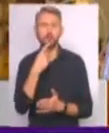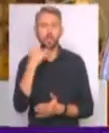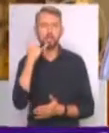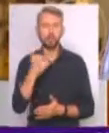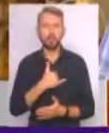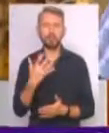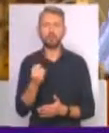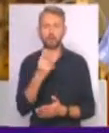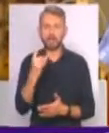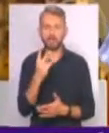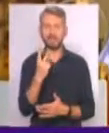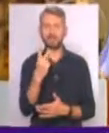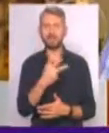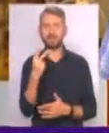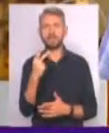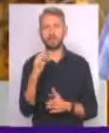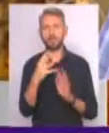ще один раз.